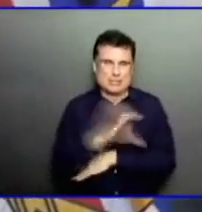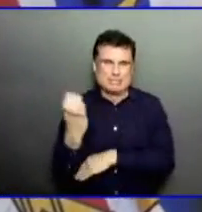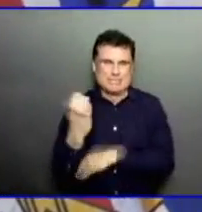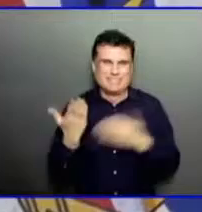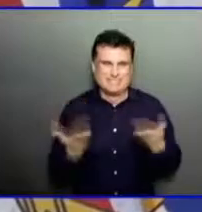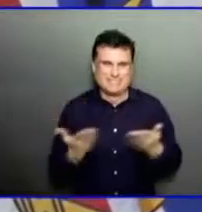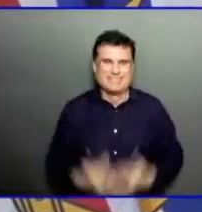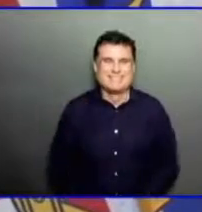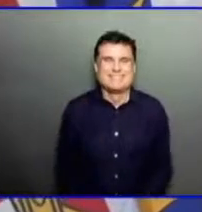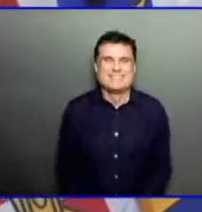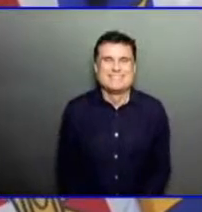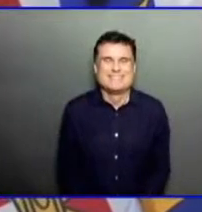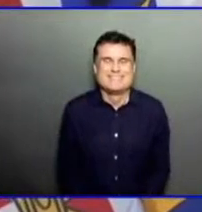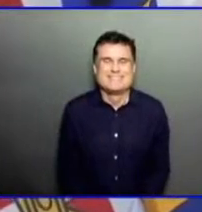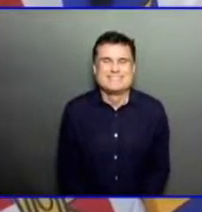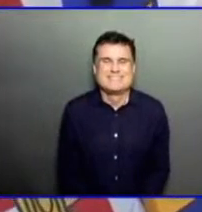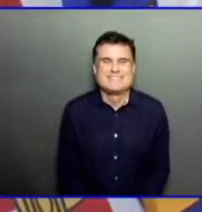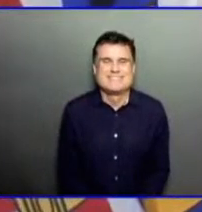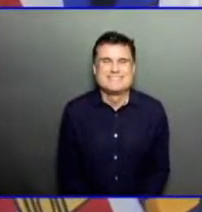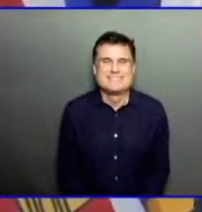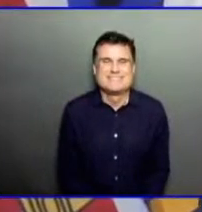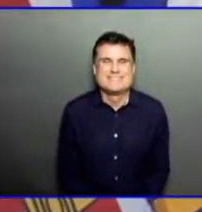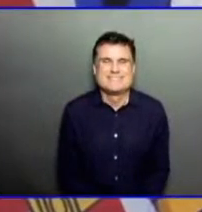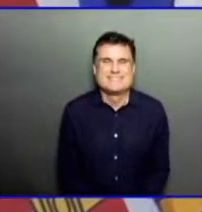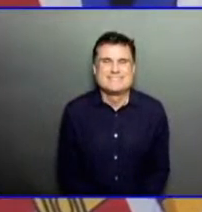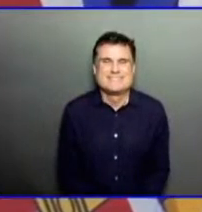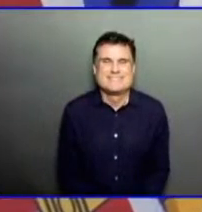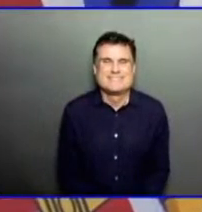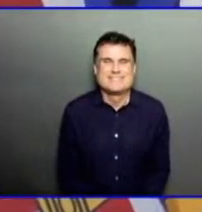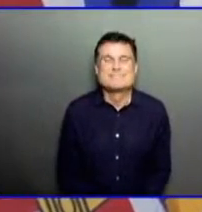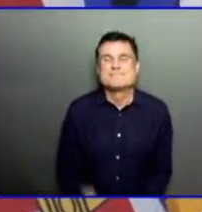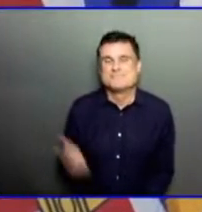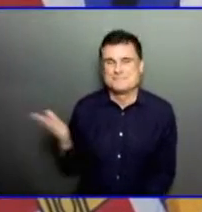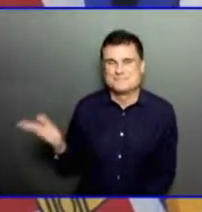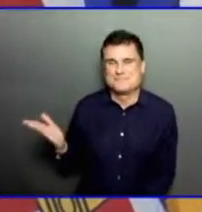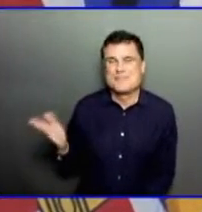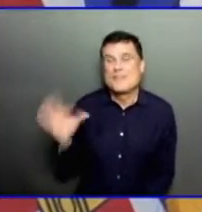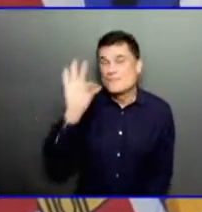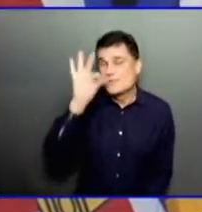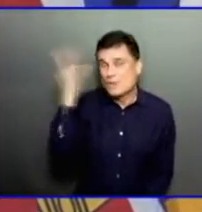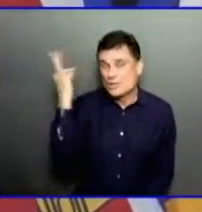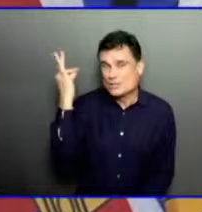Oui, évidemment, c'est un défi, surtout dans les